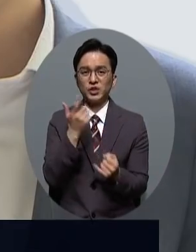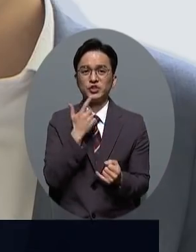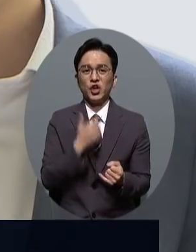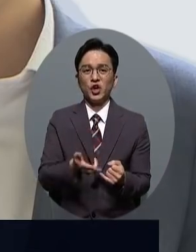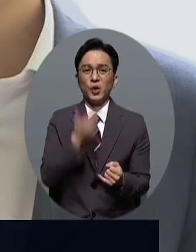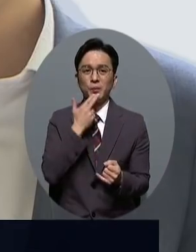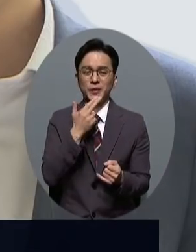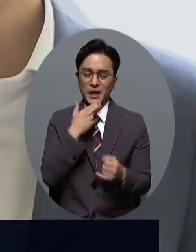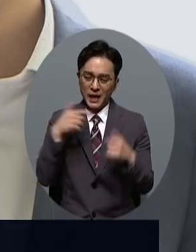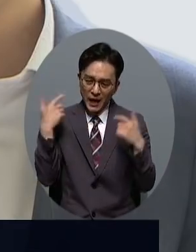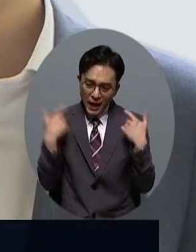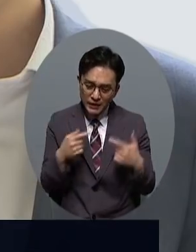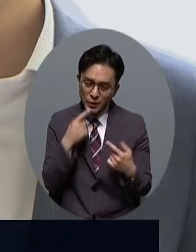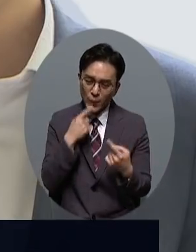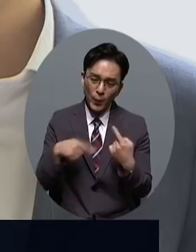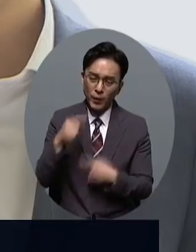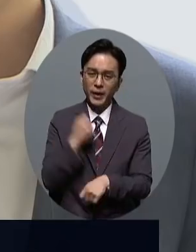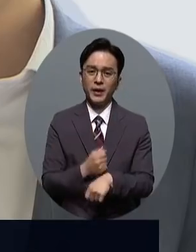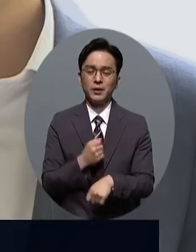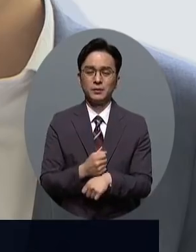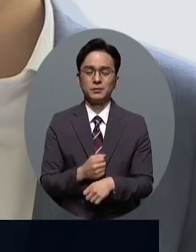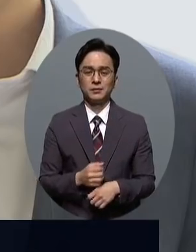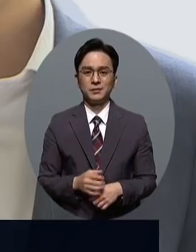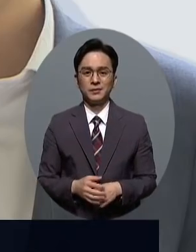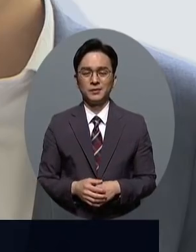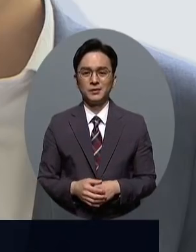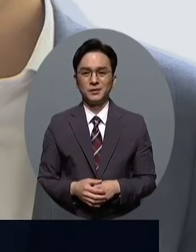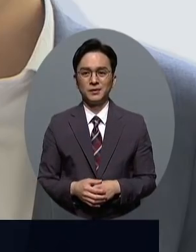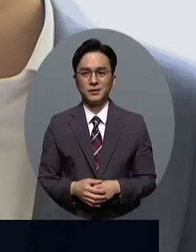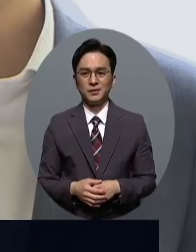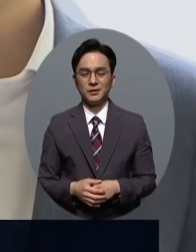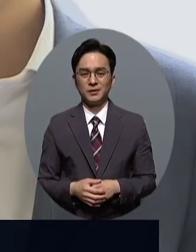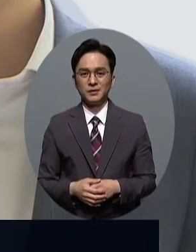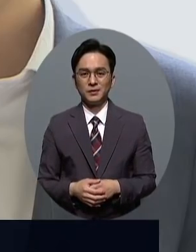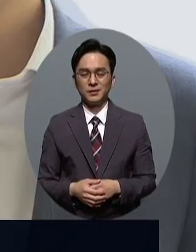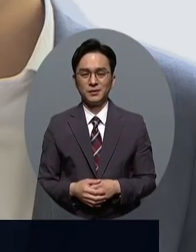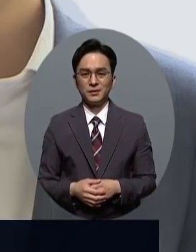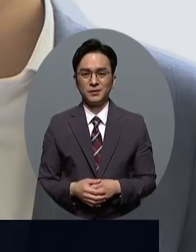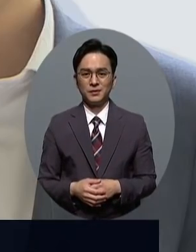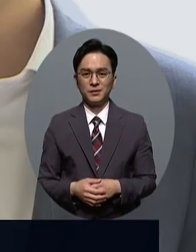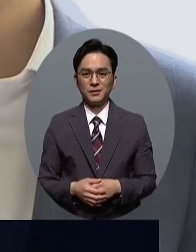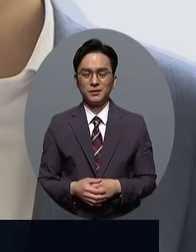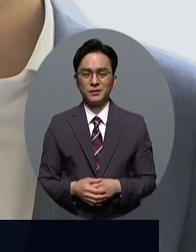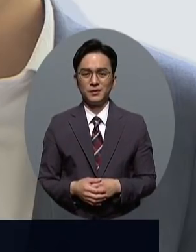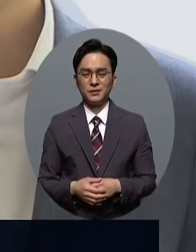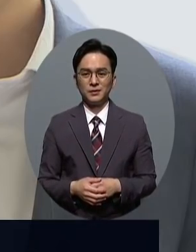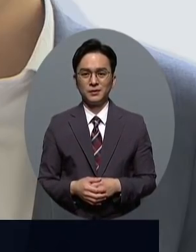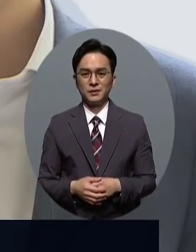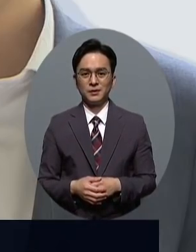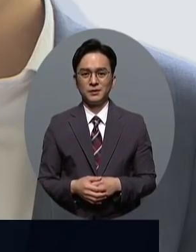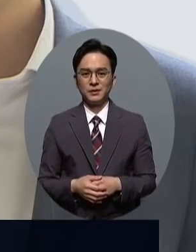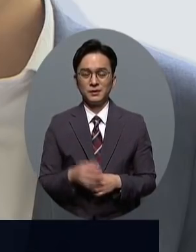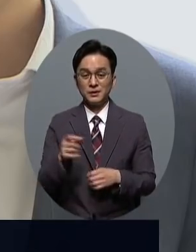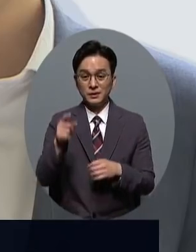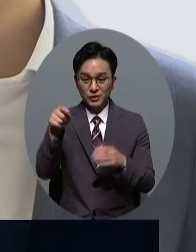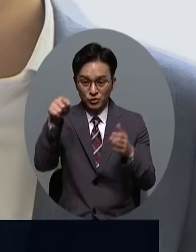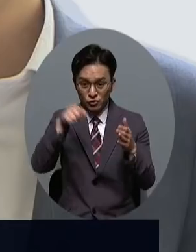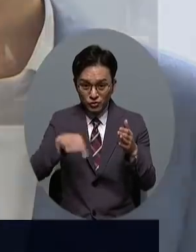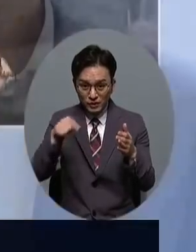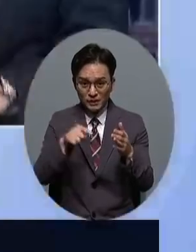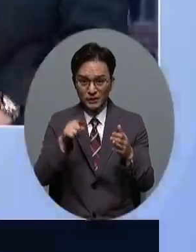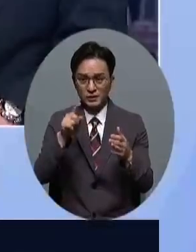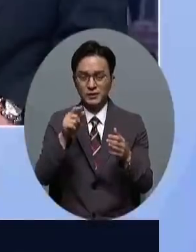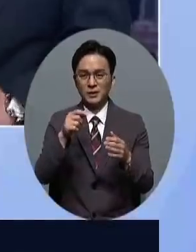측이 먼저 젠더 감수성 대한민국 남성 최고가 최고다 이런 예, 라고 했는 게 이제 전 시장이라고 예. 했고 그 전 시장에 대해서